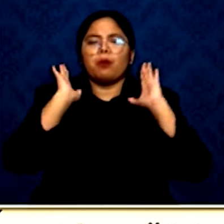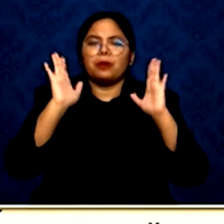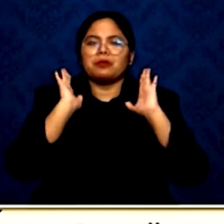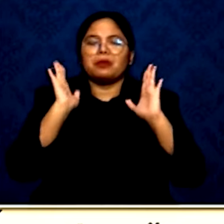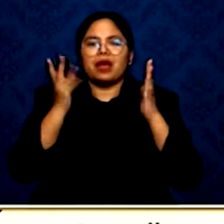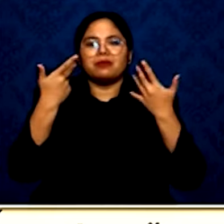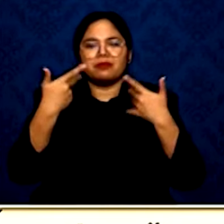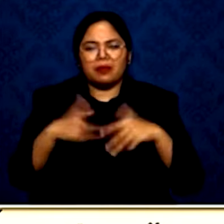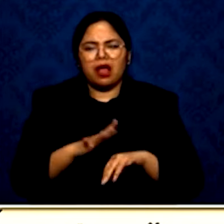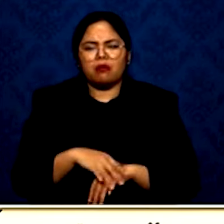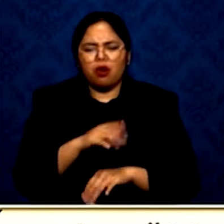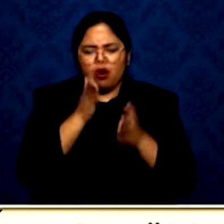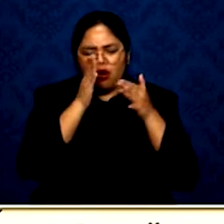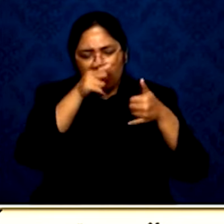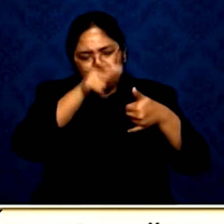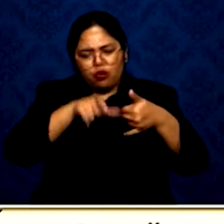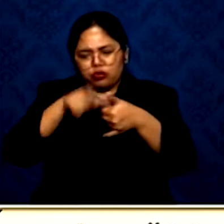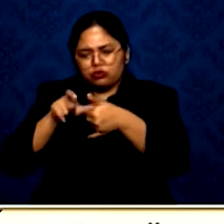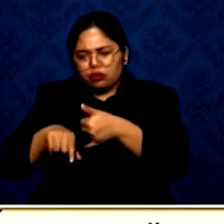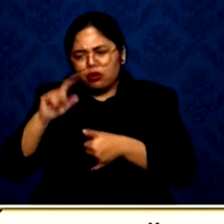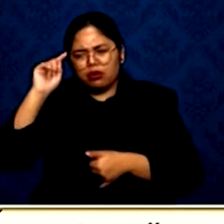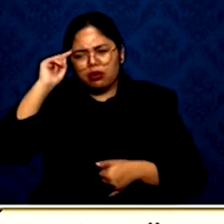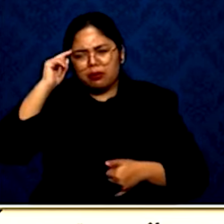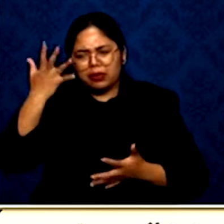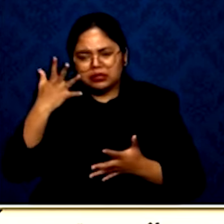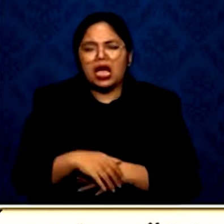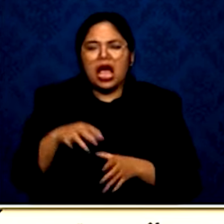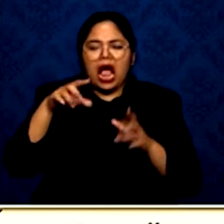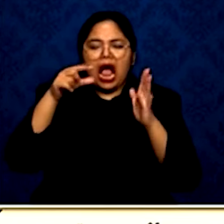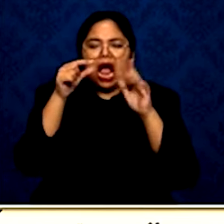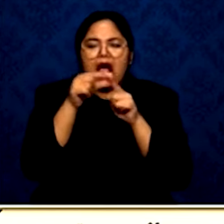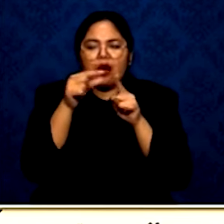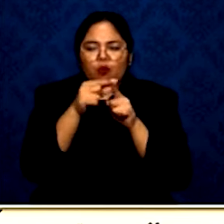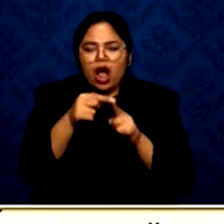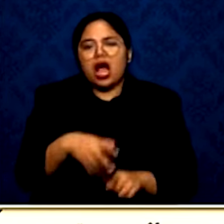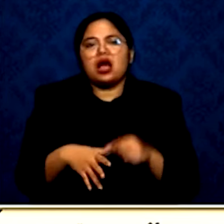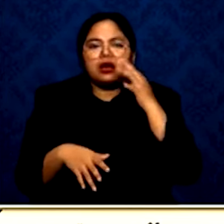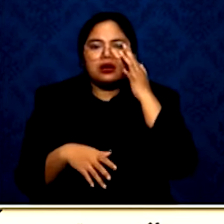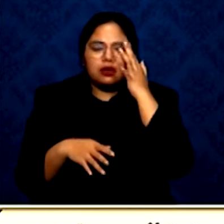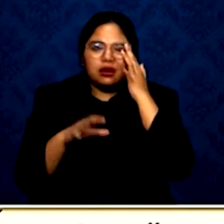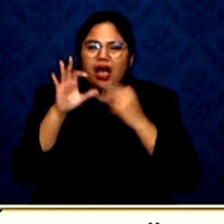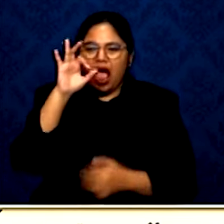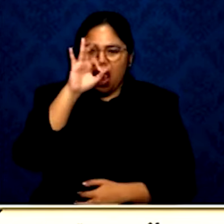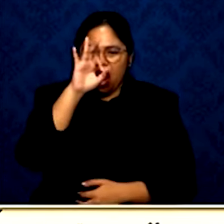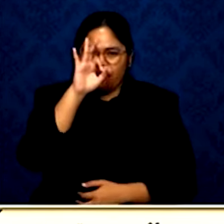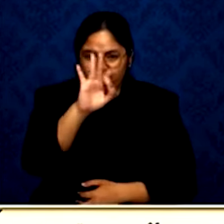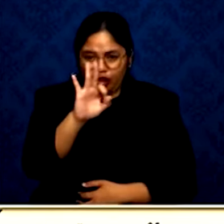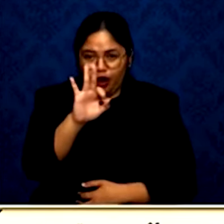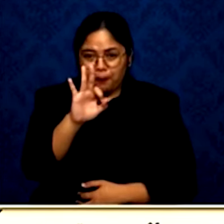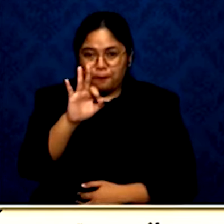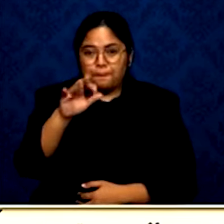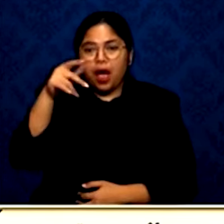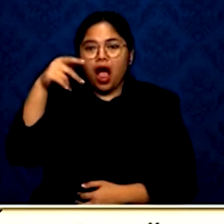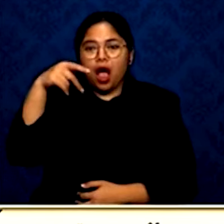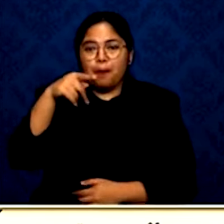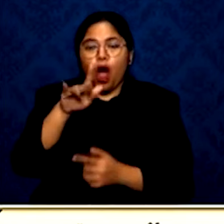พอทกคนไม่เข้าใจำหมายว ทุกคนกจะใช้ไปในทางที่ผิดวันก่อยผมดูเฟตุบุไทยอยู่เห็นนายกินเว็